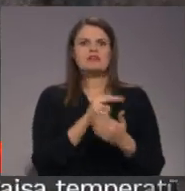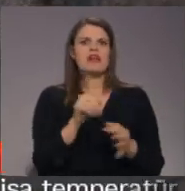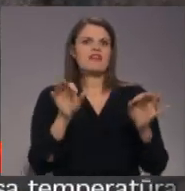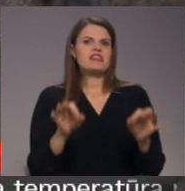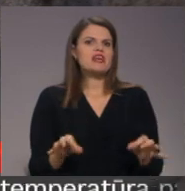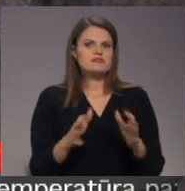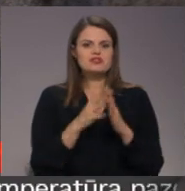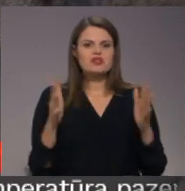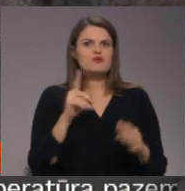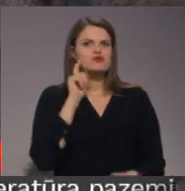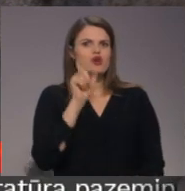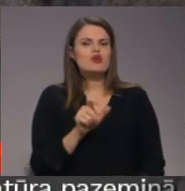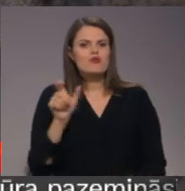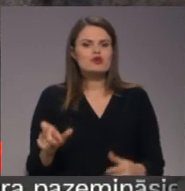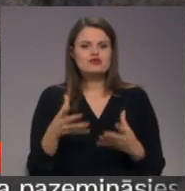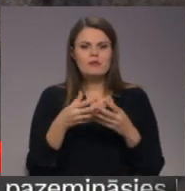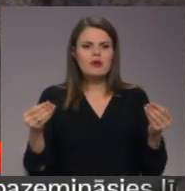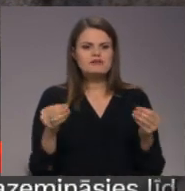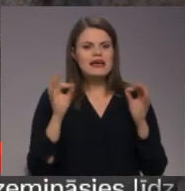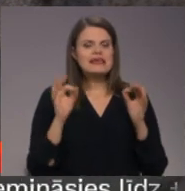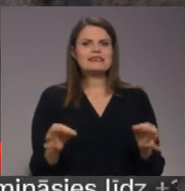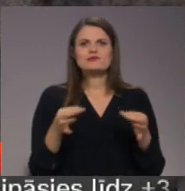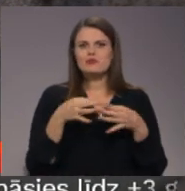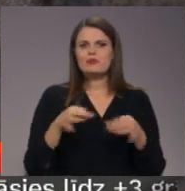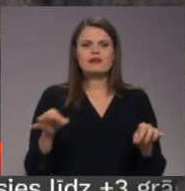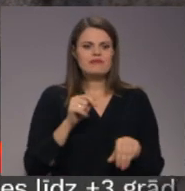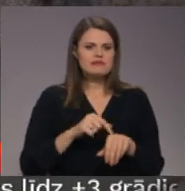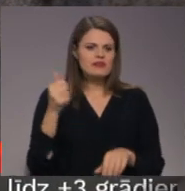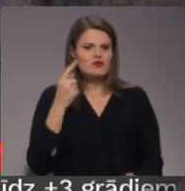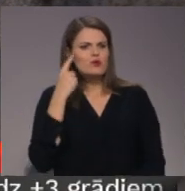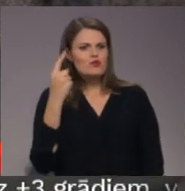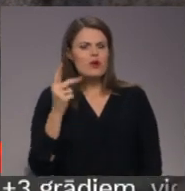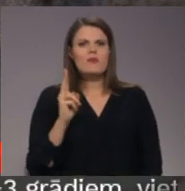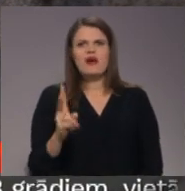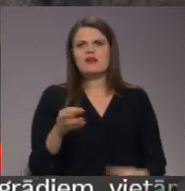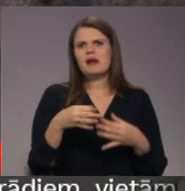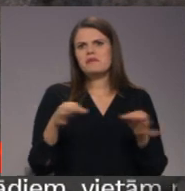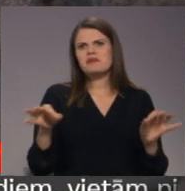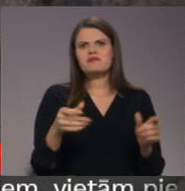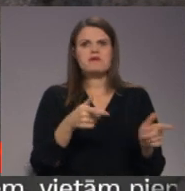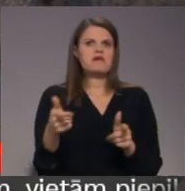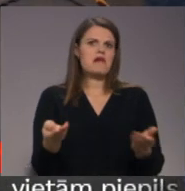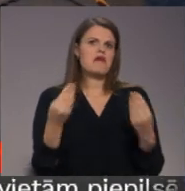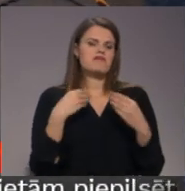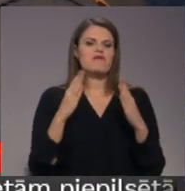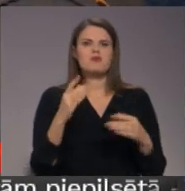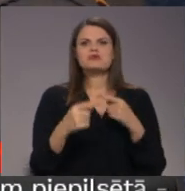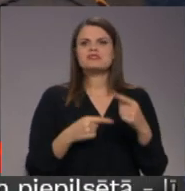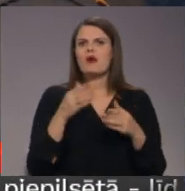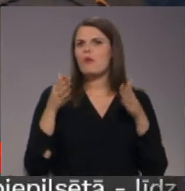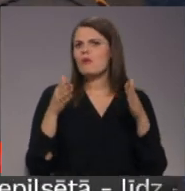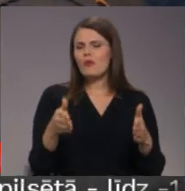ir pazaudējuši to īsto brīvības sajūtu. Viņi uzskata, ka viņiem brīvība ir iedota un tā paliks mūžīgi.